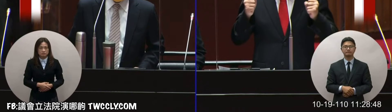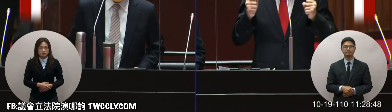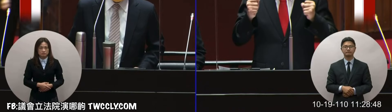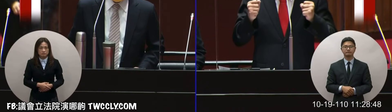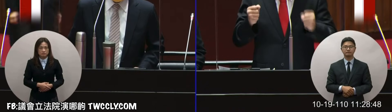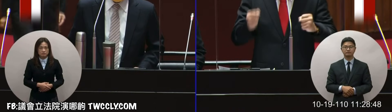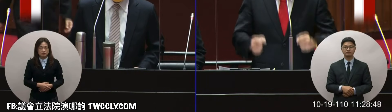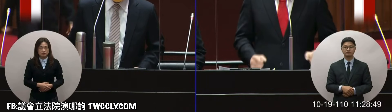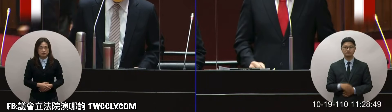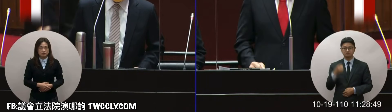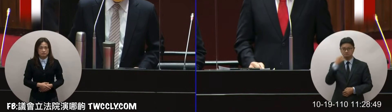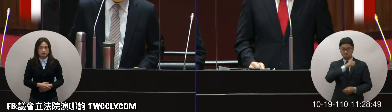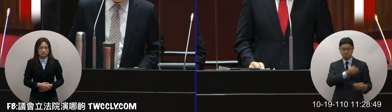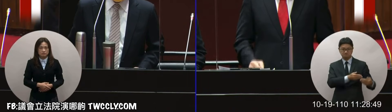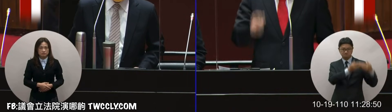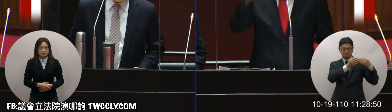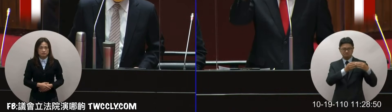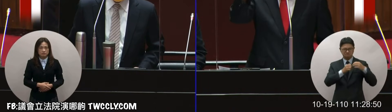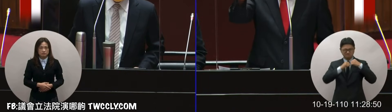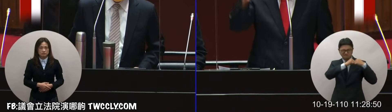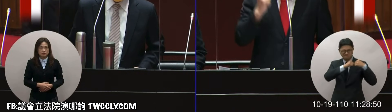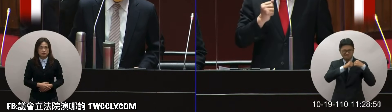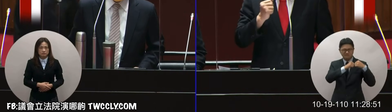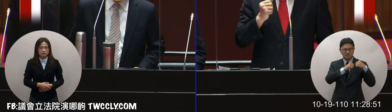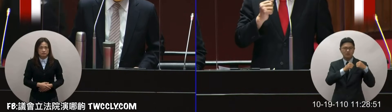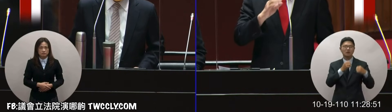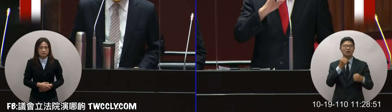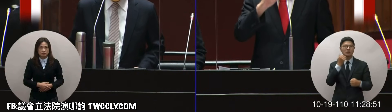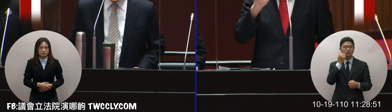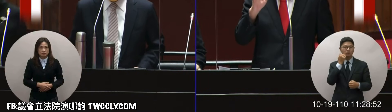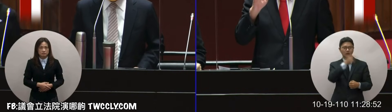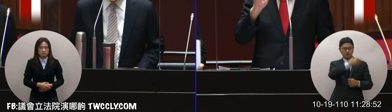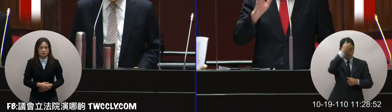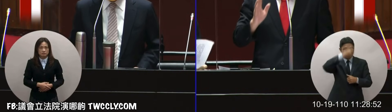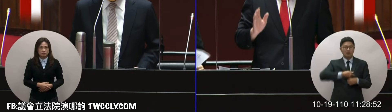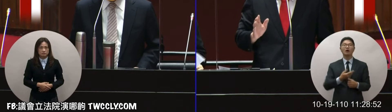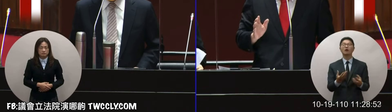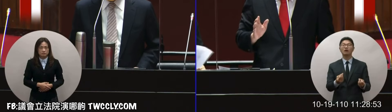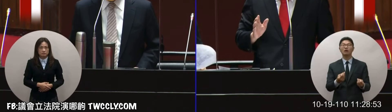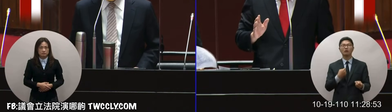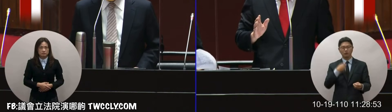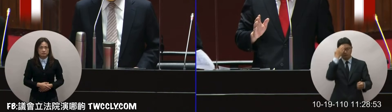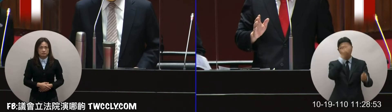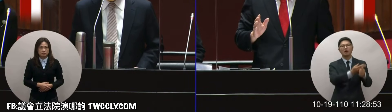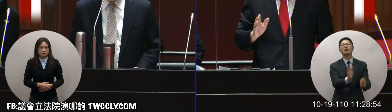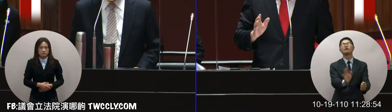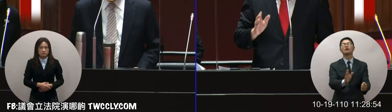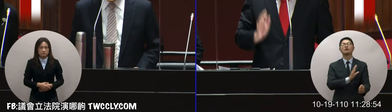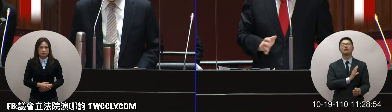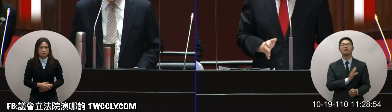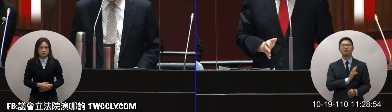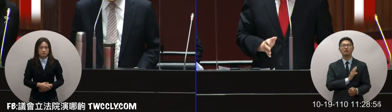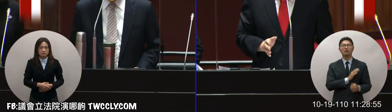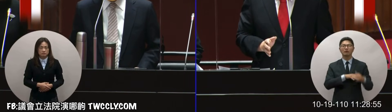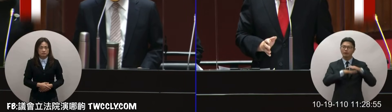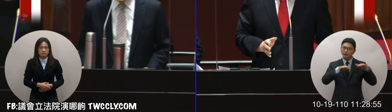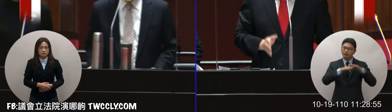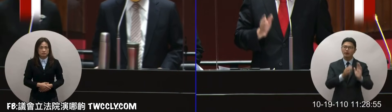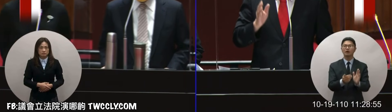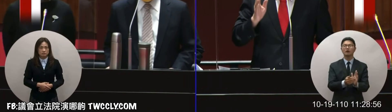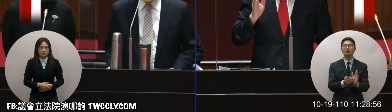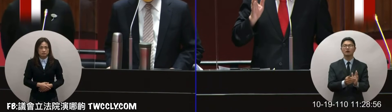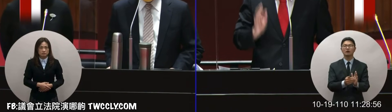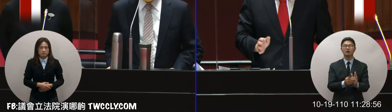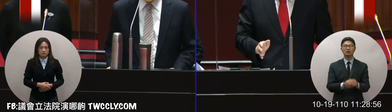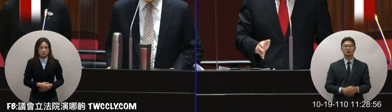去跟大陆对抗，只要他不犯我，我们没有必要犯他，本来就是如此。但是你